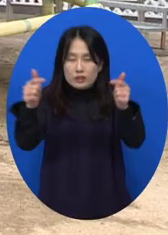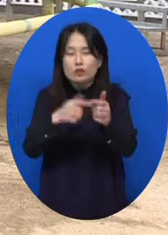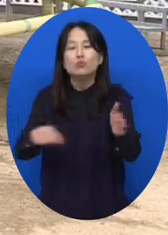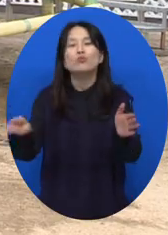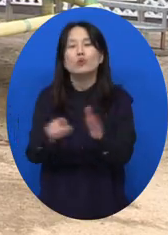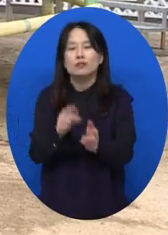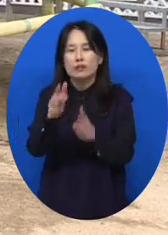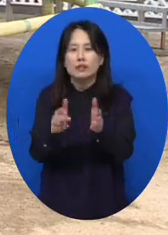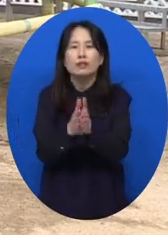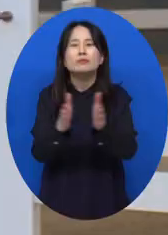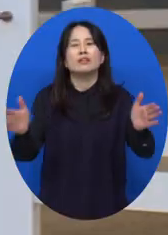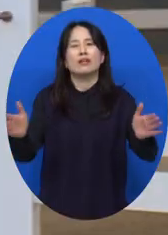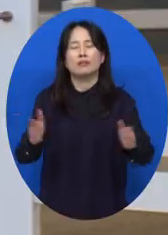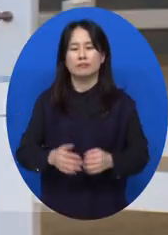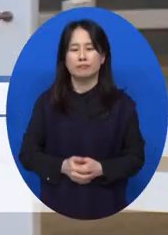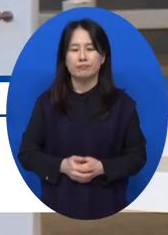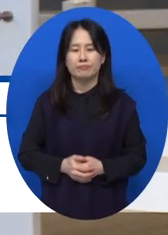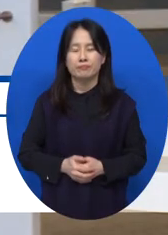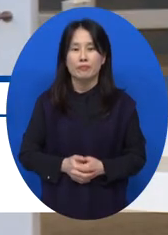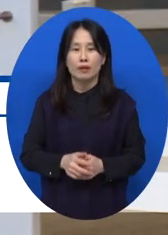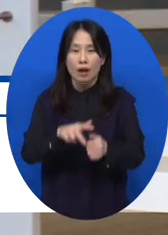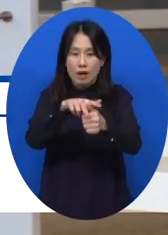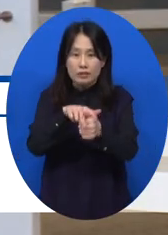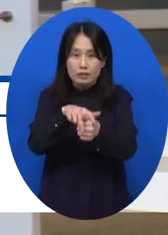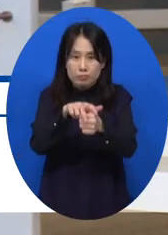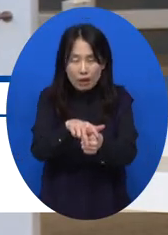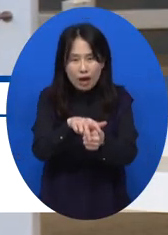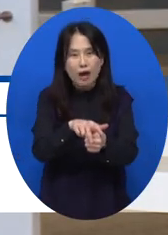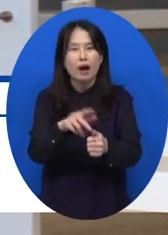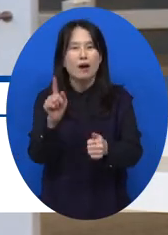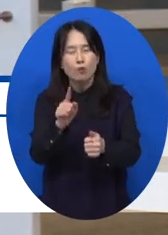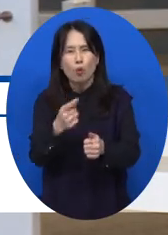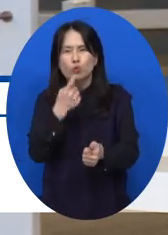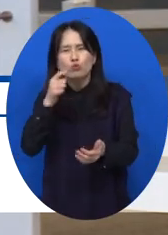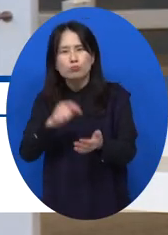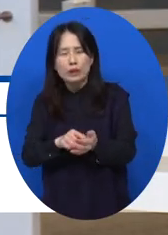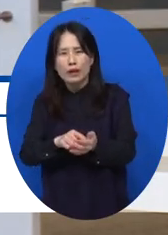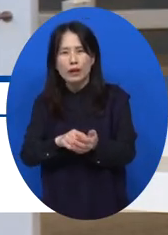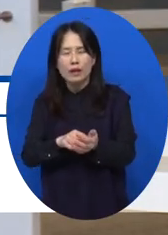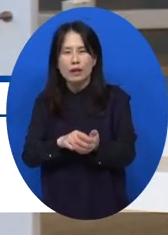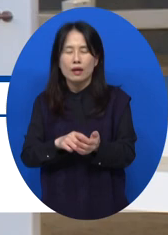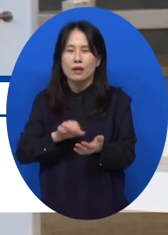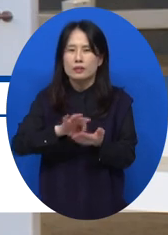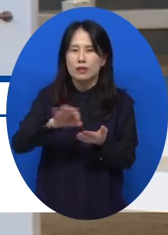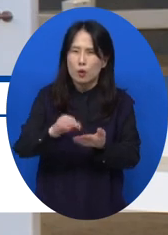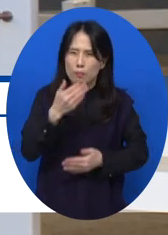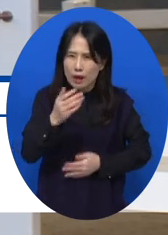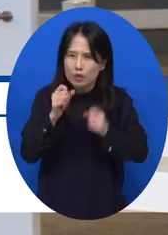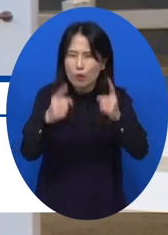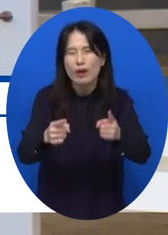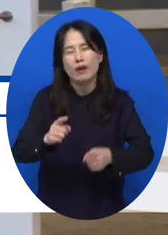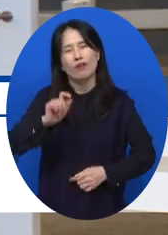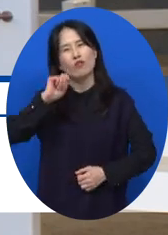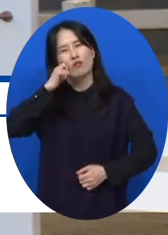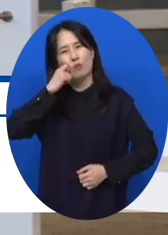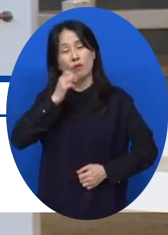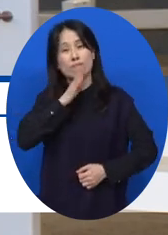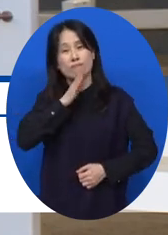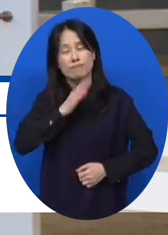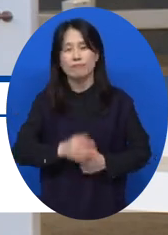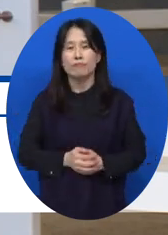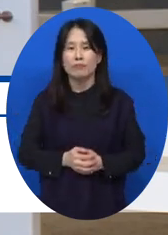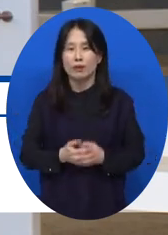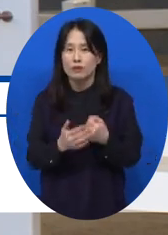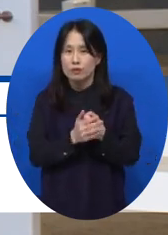사업을 추진한 겁니다 승마가 쉽게 접할 수 있는 그런 기회가 없잖아요 그런데 이제